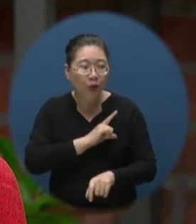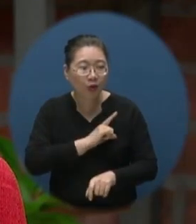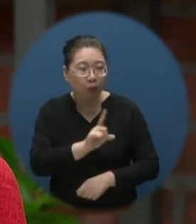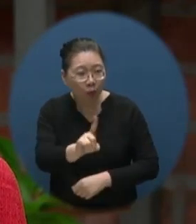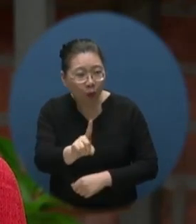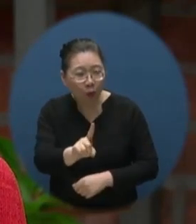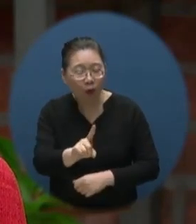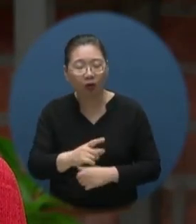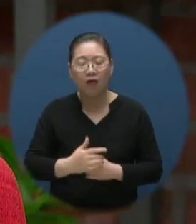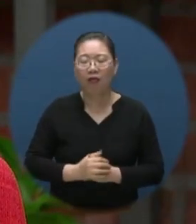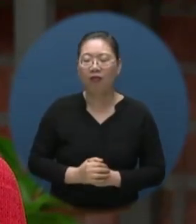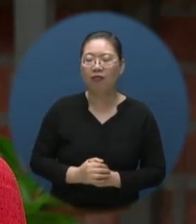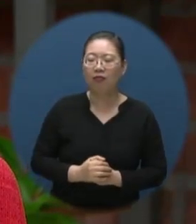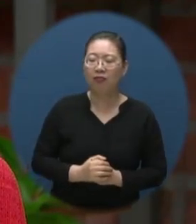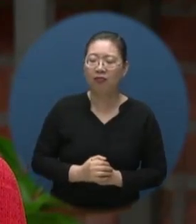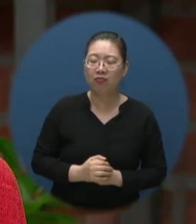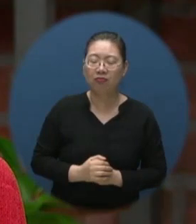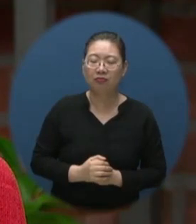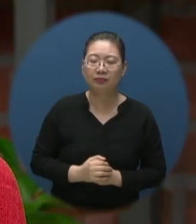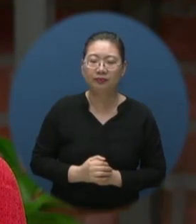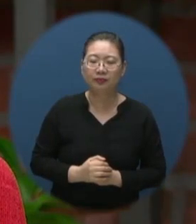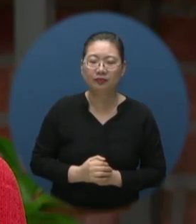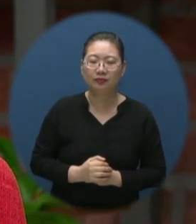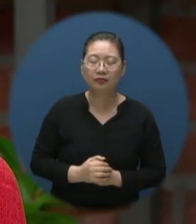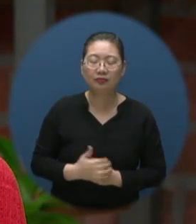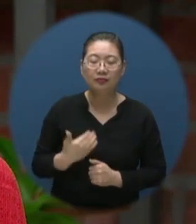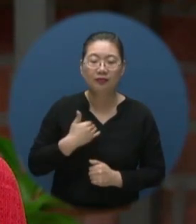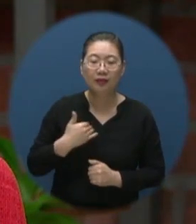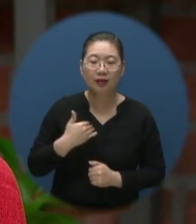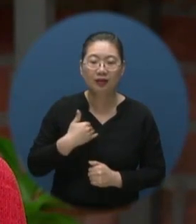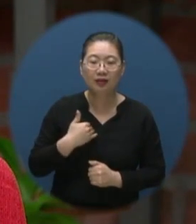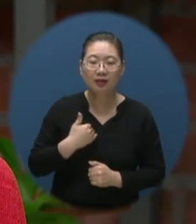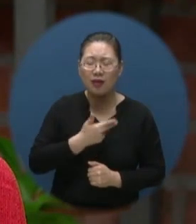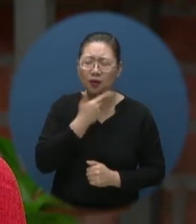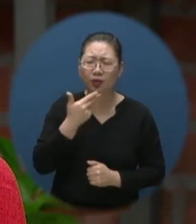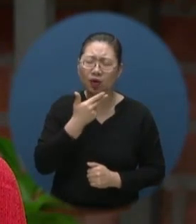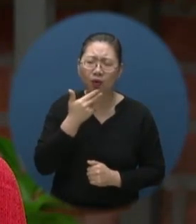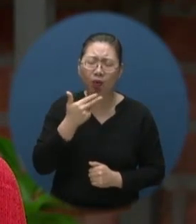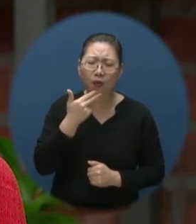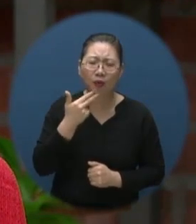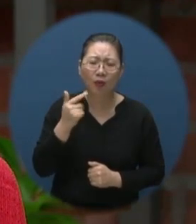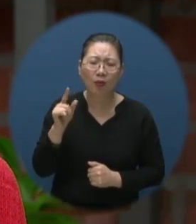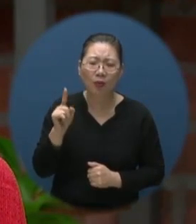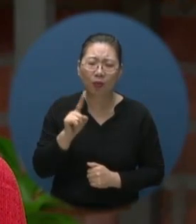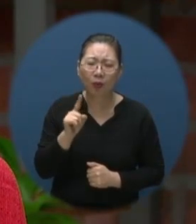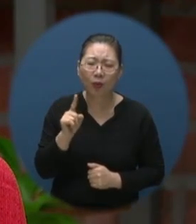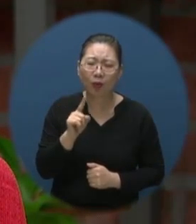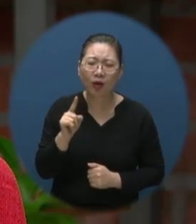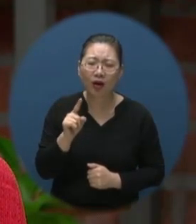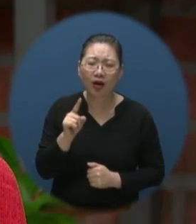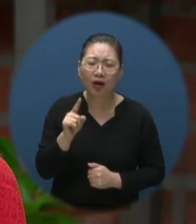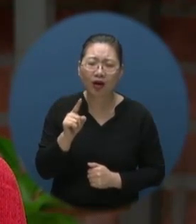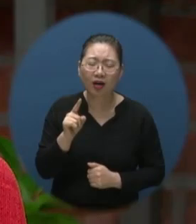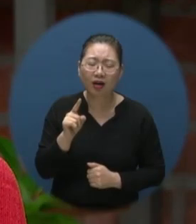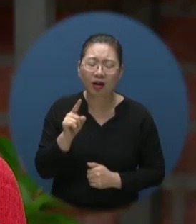병인데요. 이제 그랬더니 그 자기네들 그 영어로서는